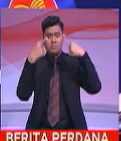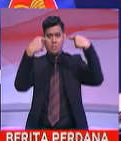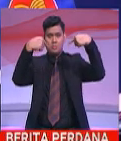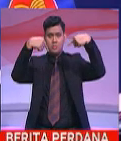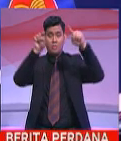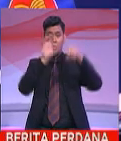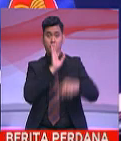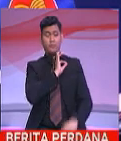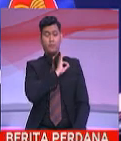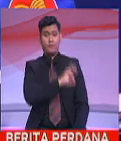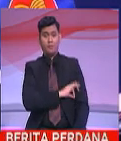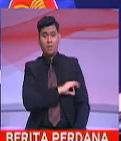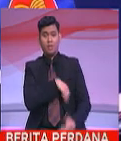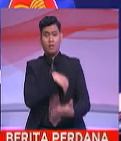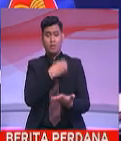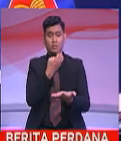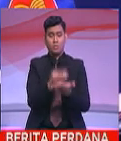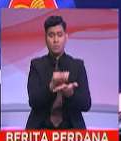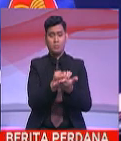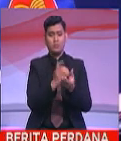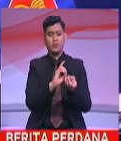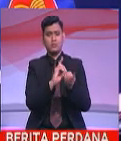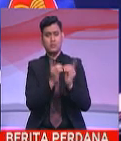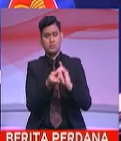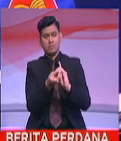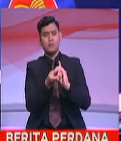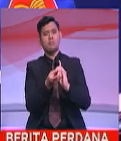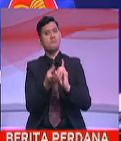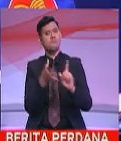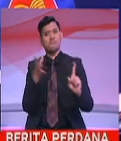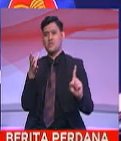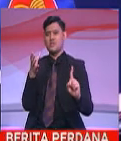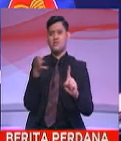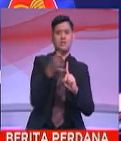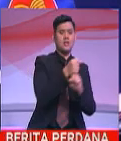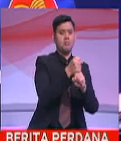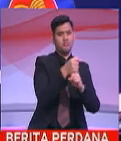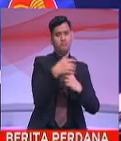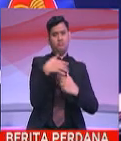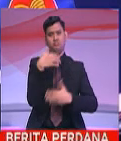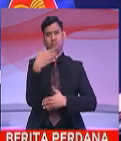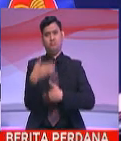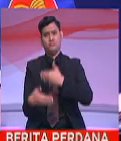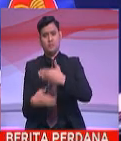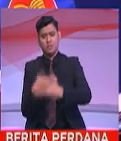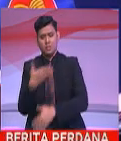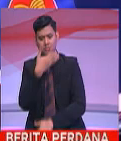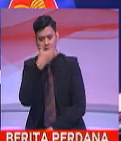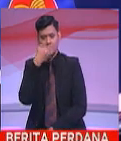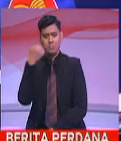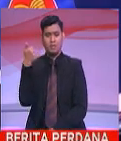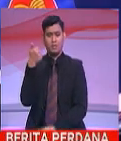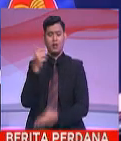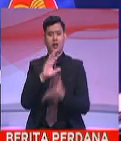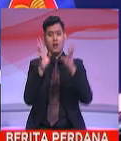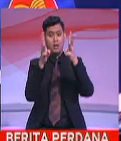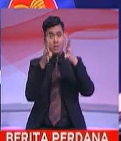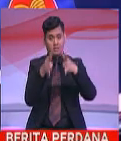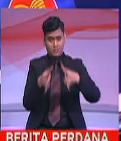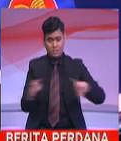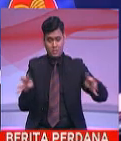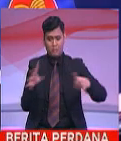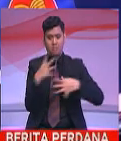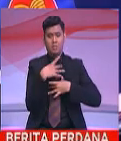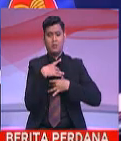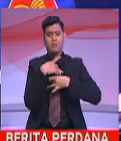goods and is making use of the digital economy to further drive productivity. ASEAN is very keen to adopt